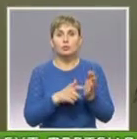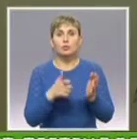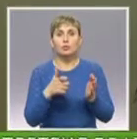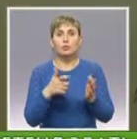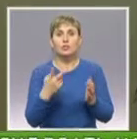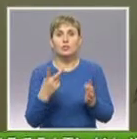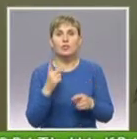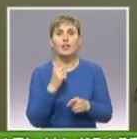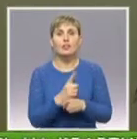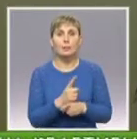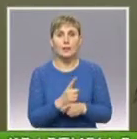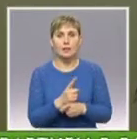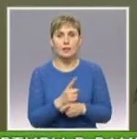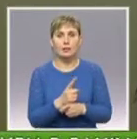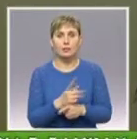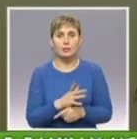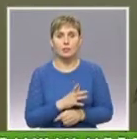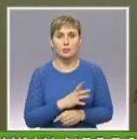5732 запретов, а